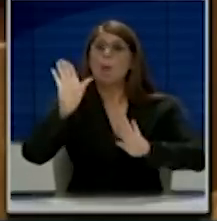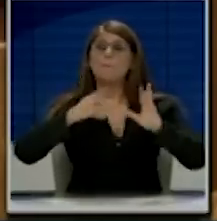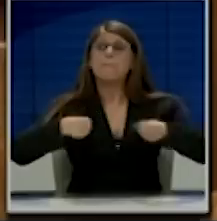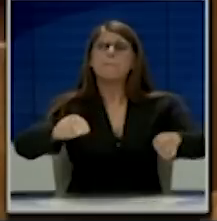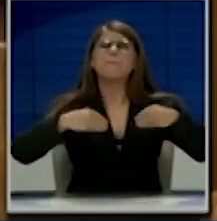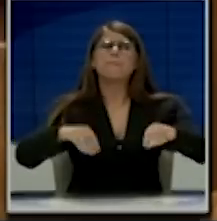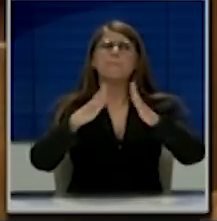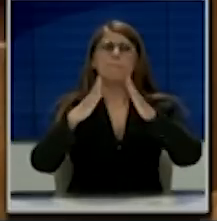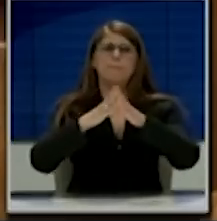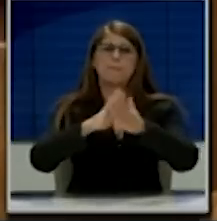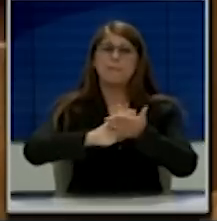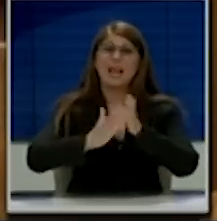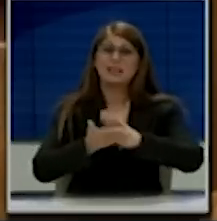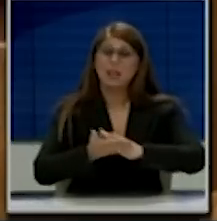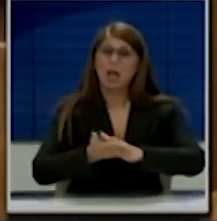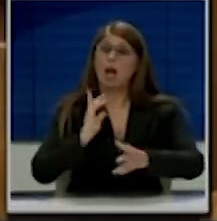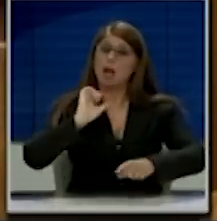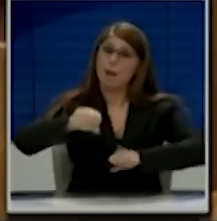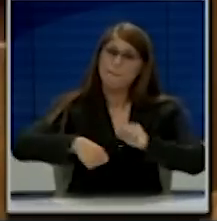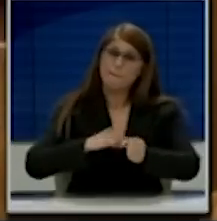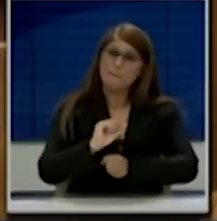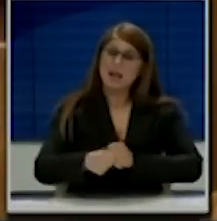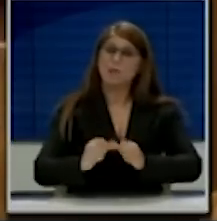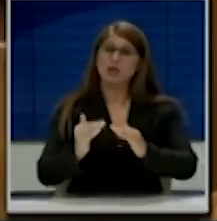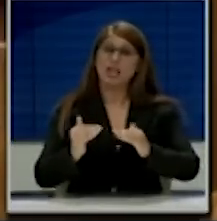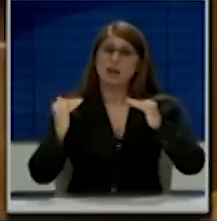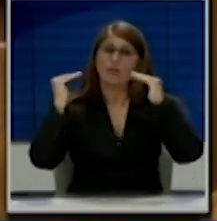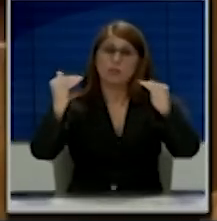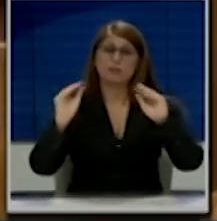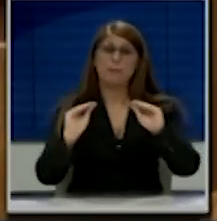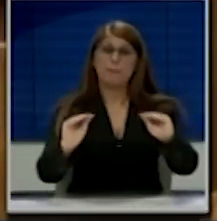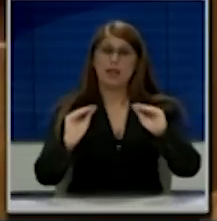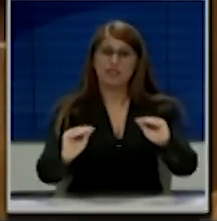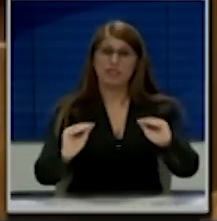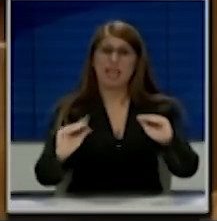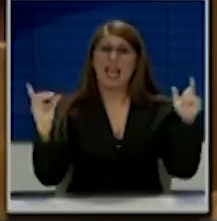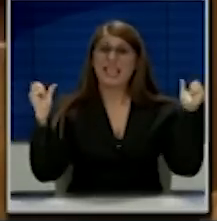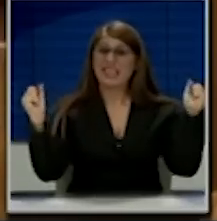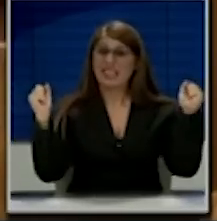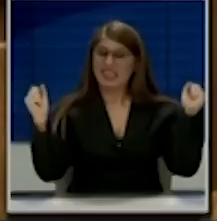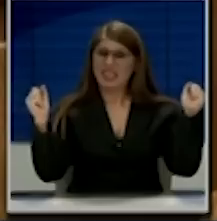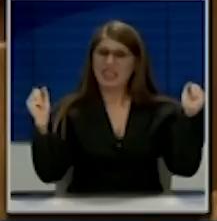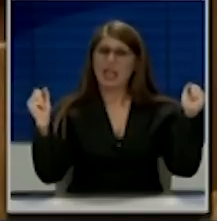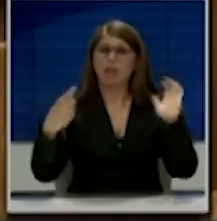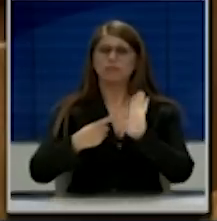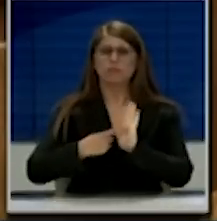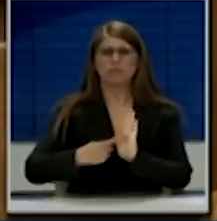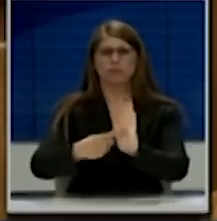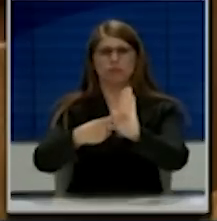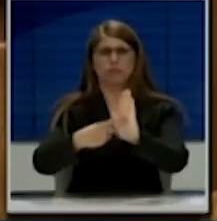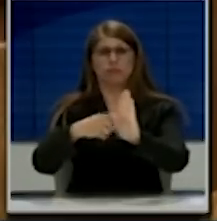πληστηριασμών στην πράξη, να παλεύουμε για αναβαθμισμένη παιδεία και υγεία, αναδεικνύοντας